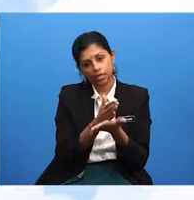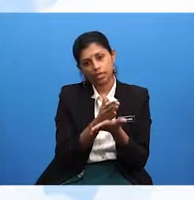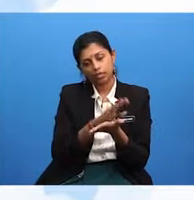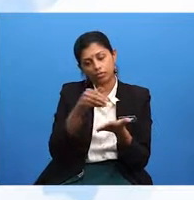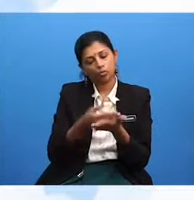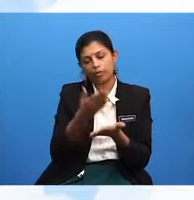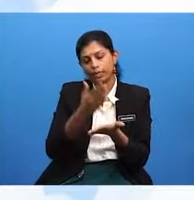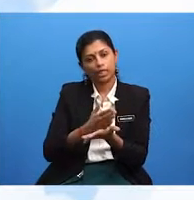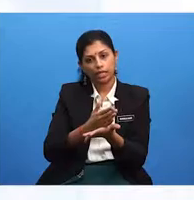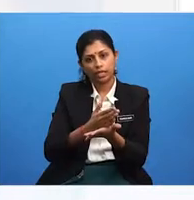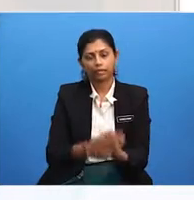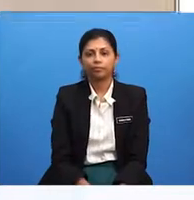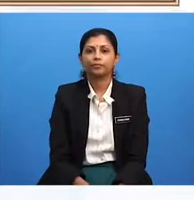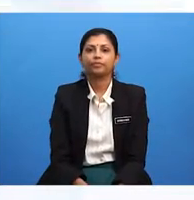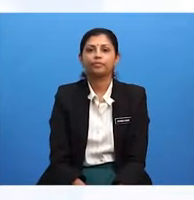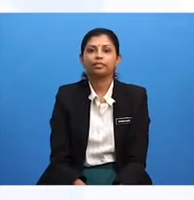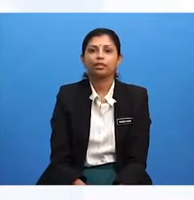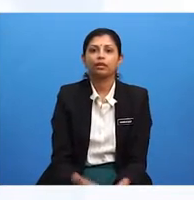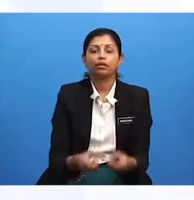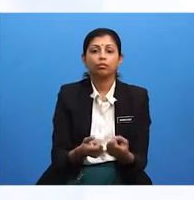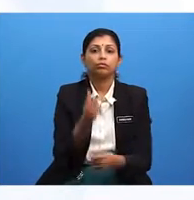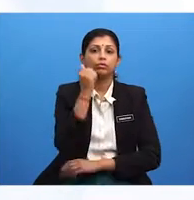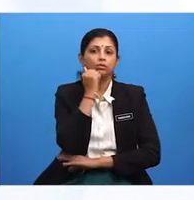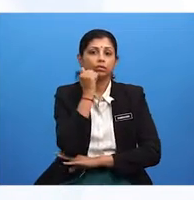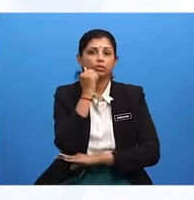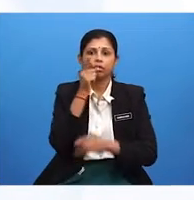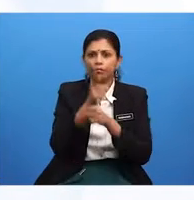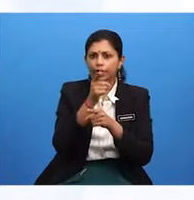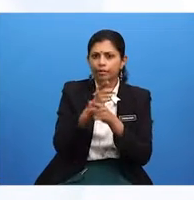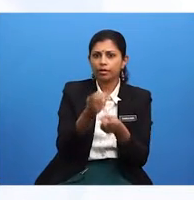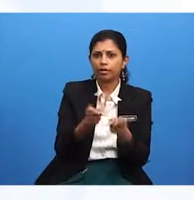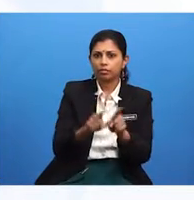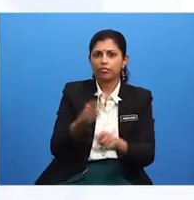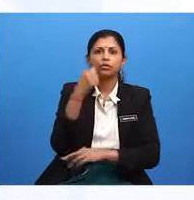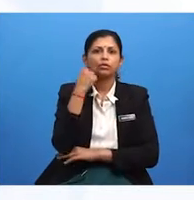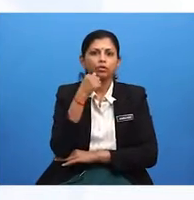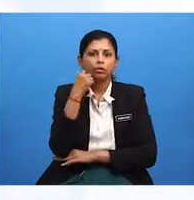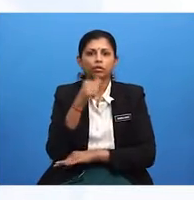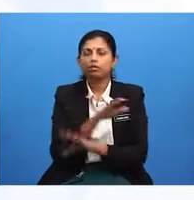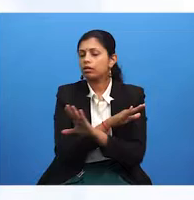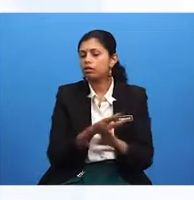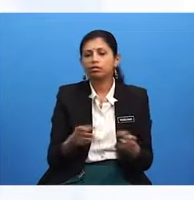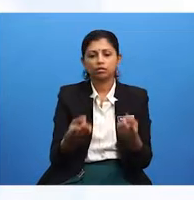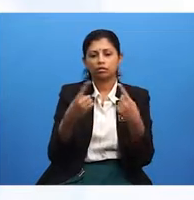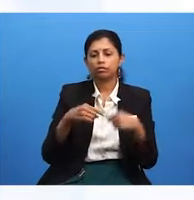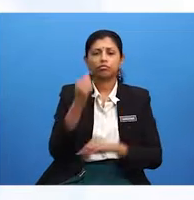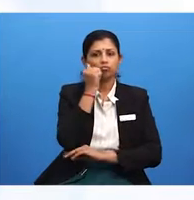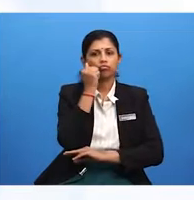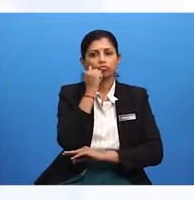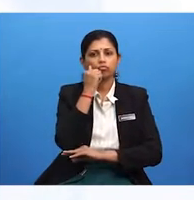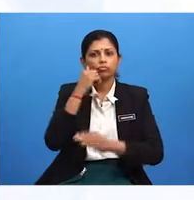akan berhenti. Putus haid dikatakan benar-benar berlaku apabila seorang